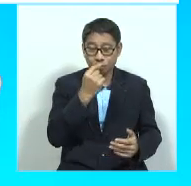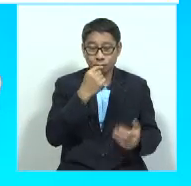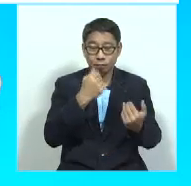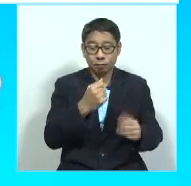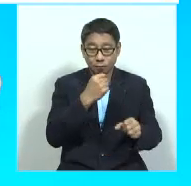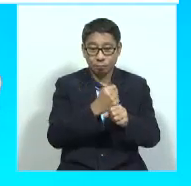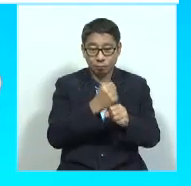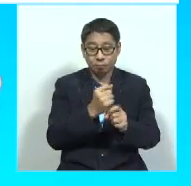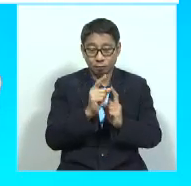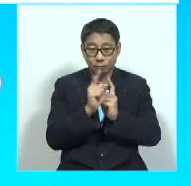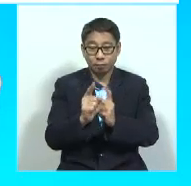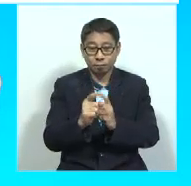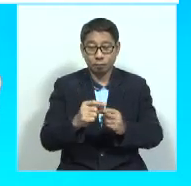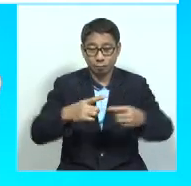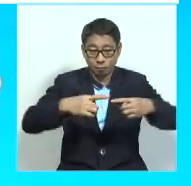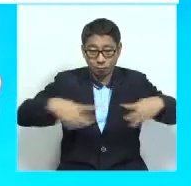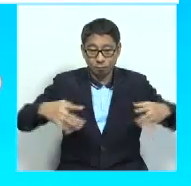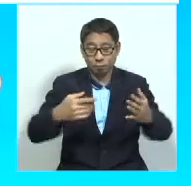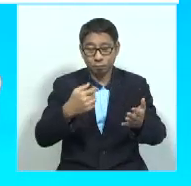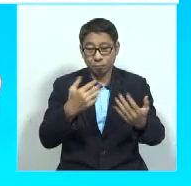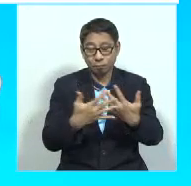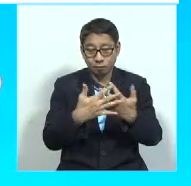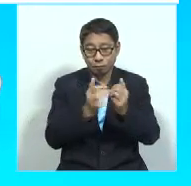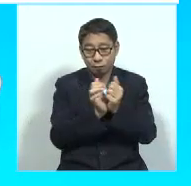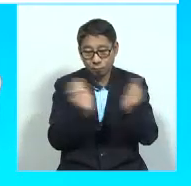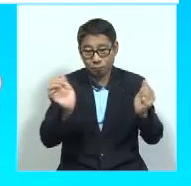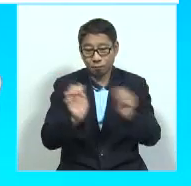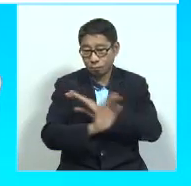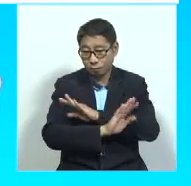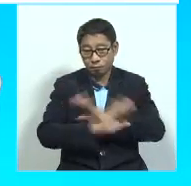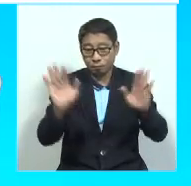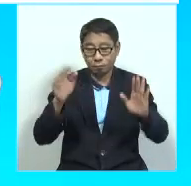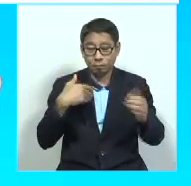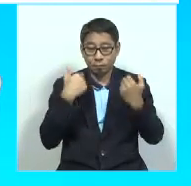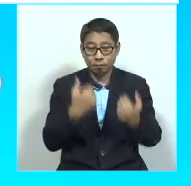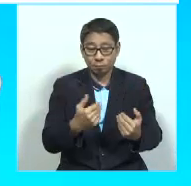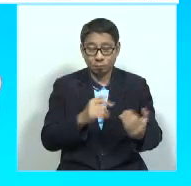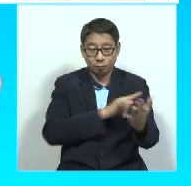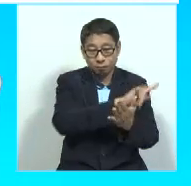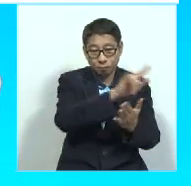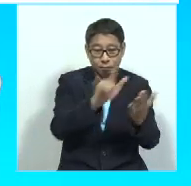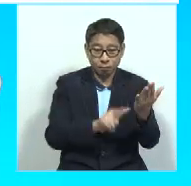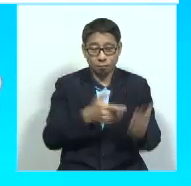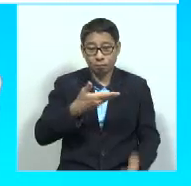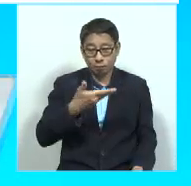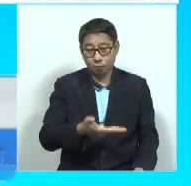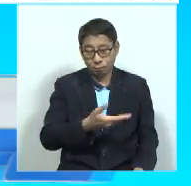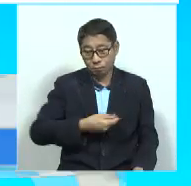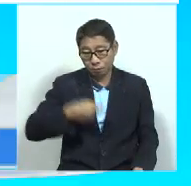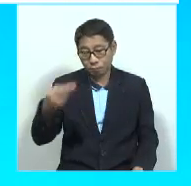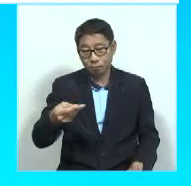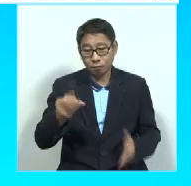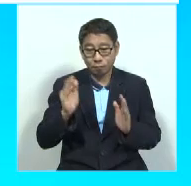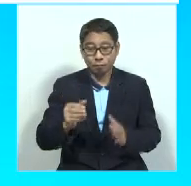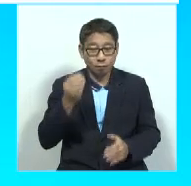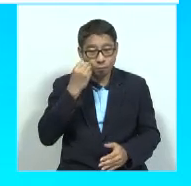บัติของเราเลยเราก็จะค้านการประกันตัวและคดีส่งผู้ร้ายข้ามแดนของเราในลักษณะแบบนี้นะครับที่ต่างประเทศขอให้ส่งชาวต่